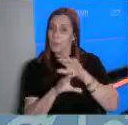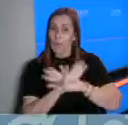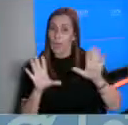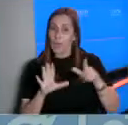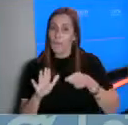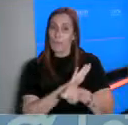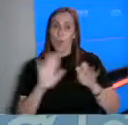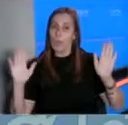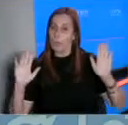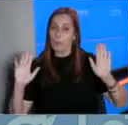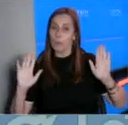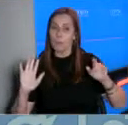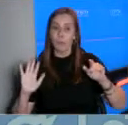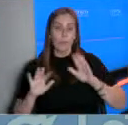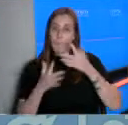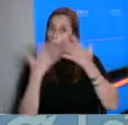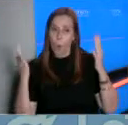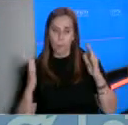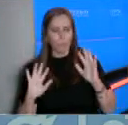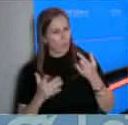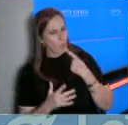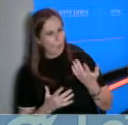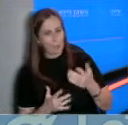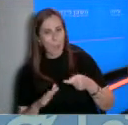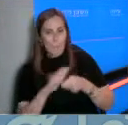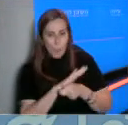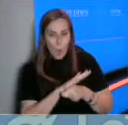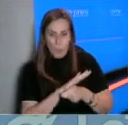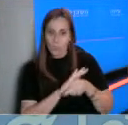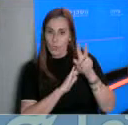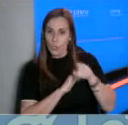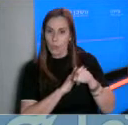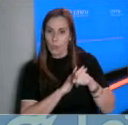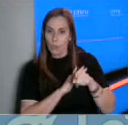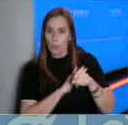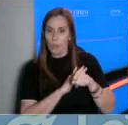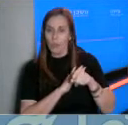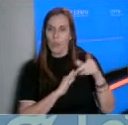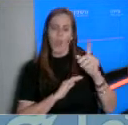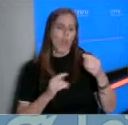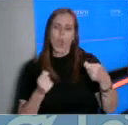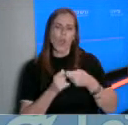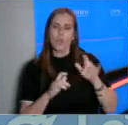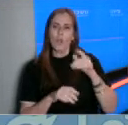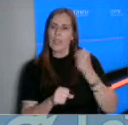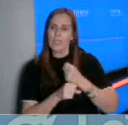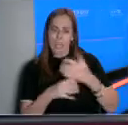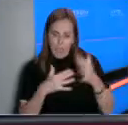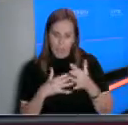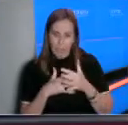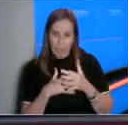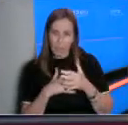ורק בפרוטקציה, כן? שזה יהיה ברור. אז רגע, מה זאת אומרת בפרוטקציה? ובפרוטקציה יש לך פרופיל גבוה, לא גבוה, אתה תעשה את